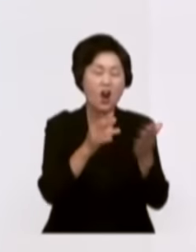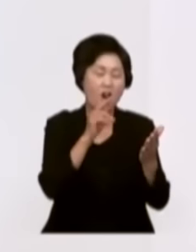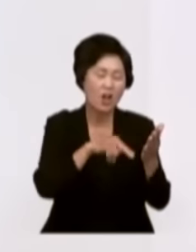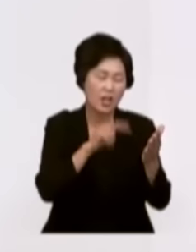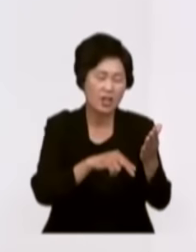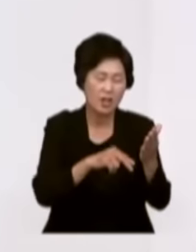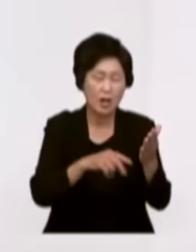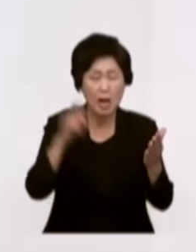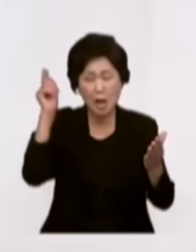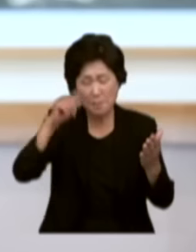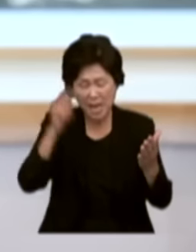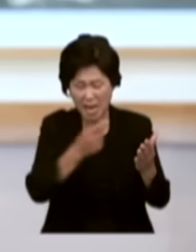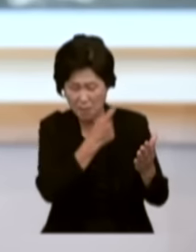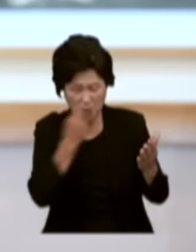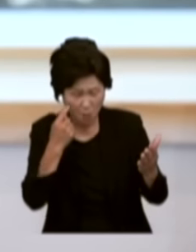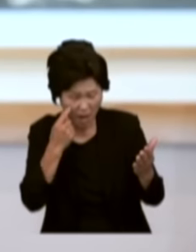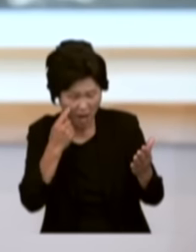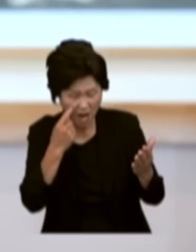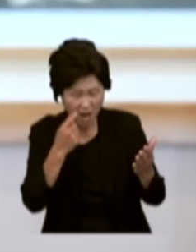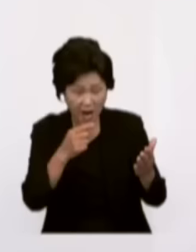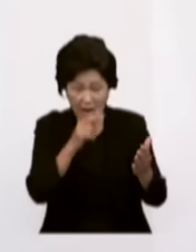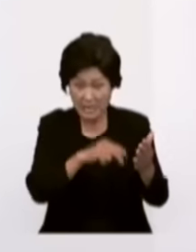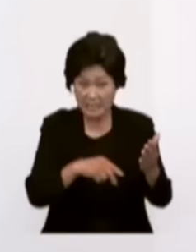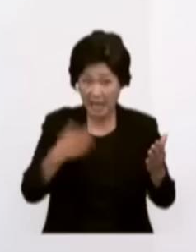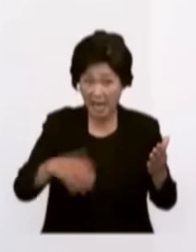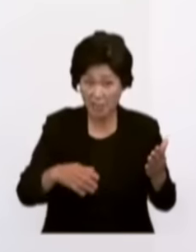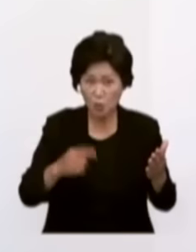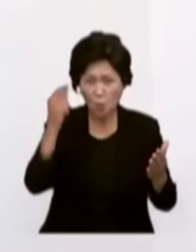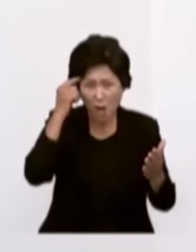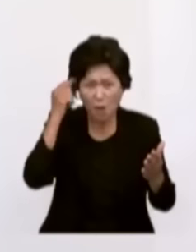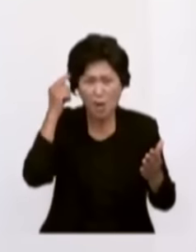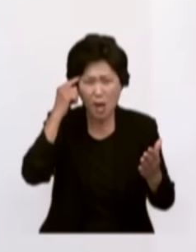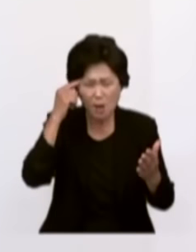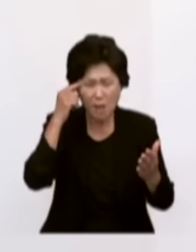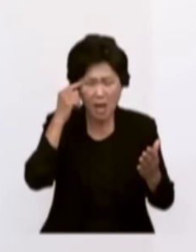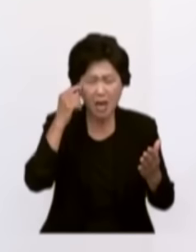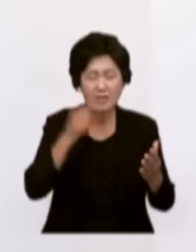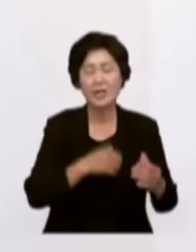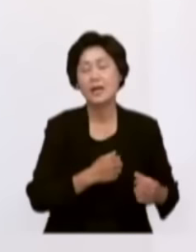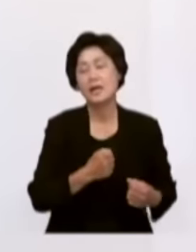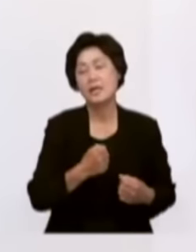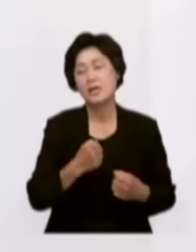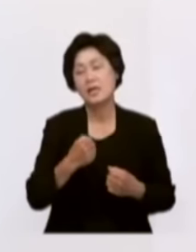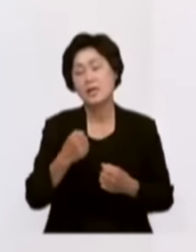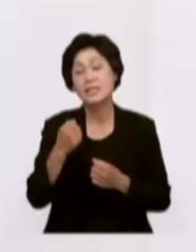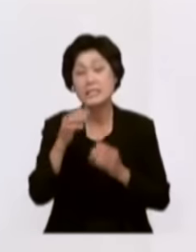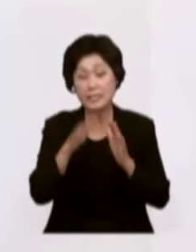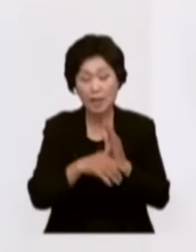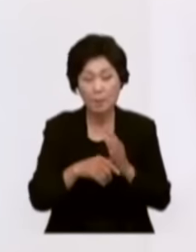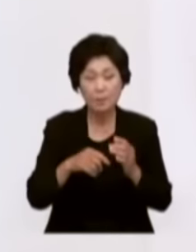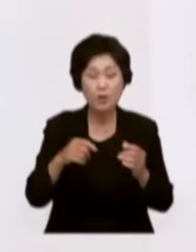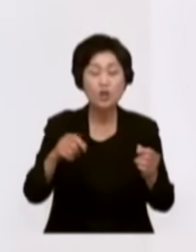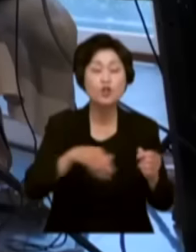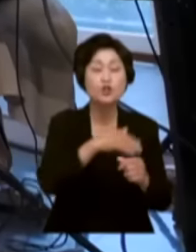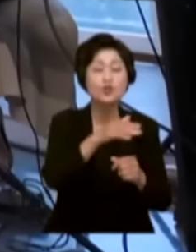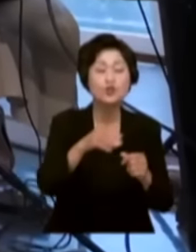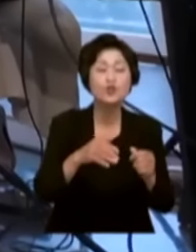어디까지 읽었나 매일 확인하고 왜 안 읽었냐 그래서 제가 좀 뭔가 게을러질만 하면 옆에서 자꾸 저를 이끌어